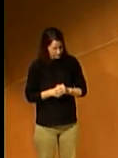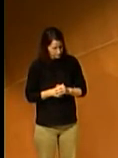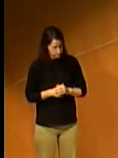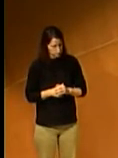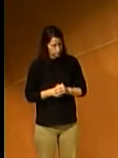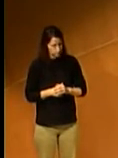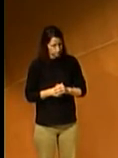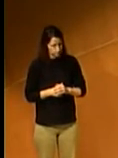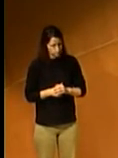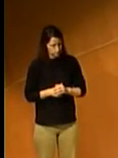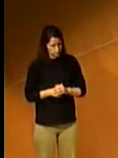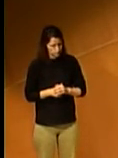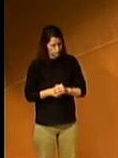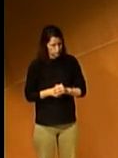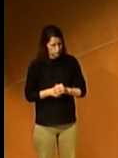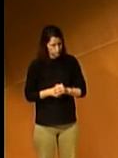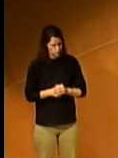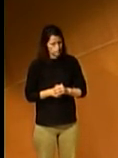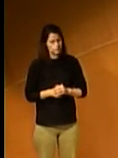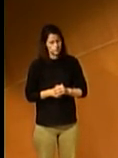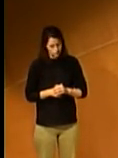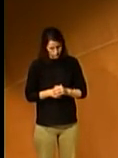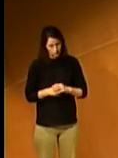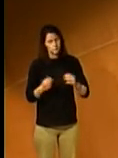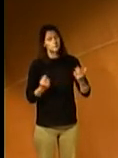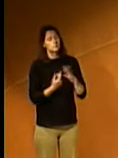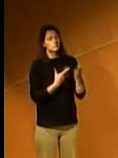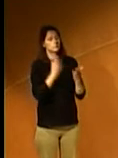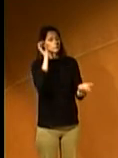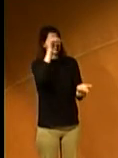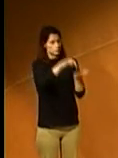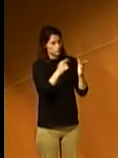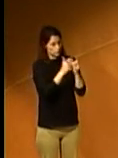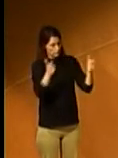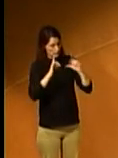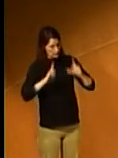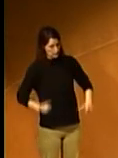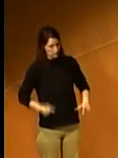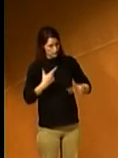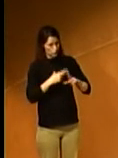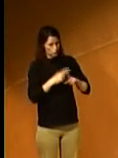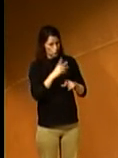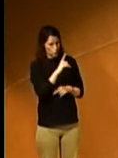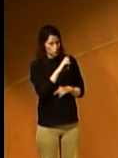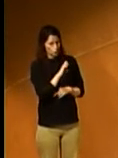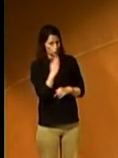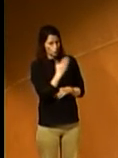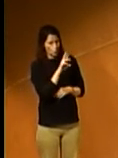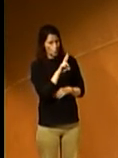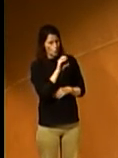Le dispositif qui se trouve au lycée Jacques de Roma est un dispositif qui me semble assez